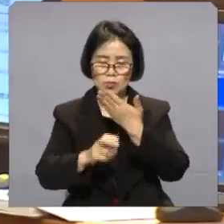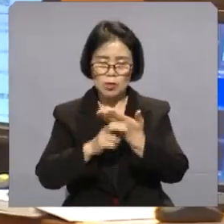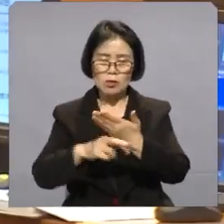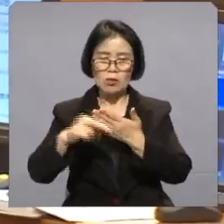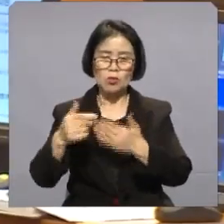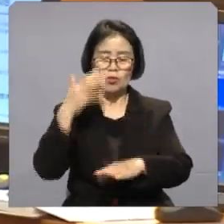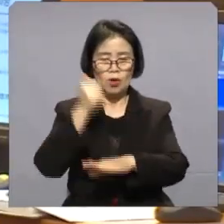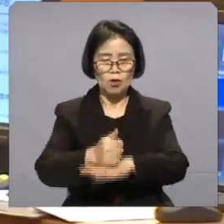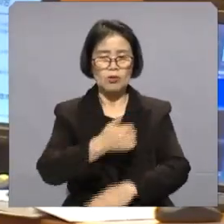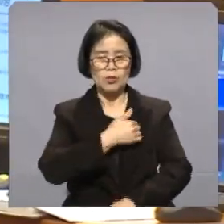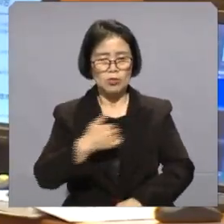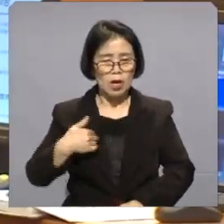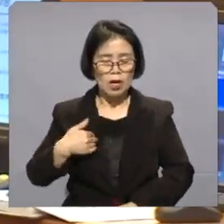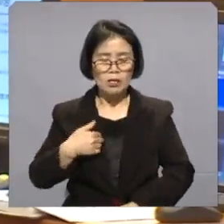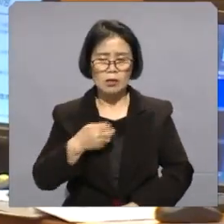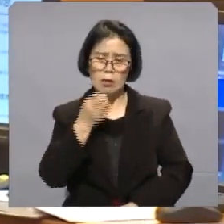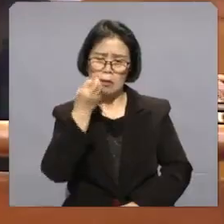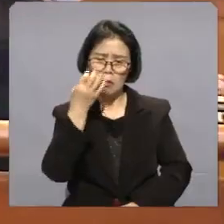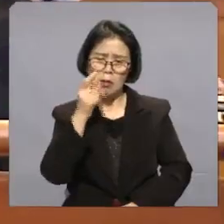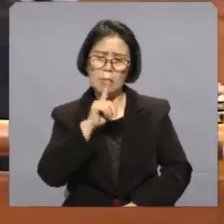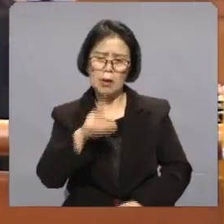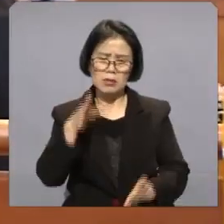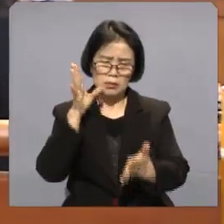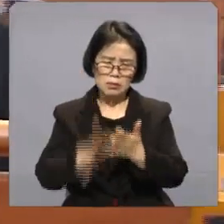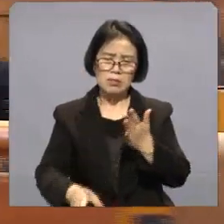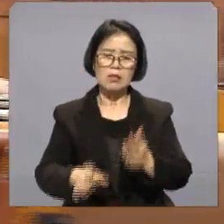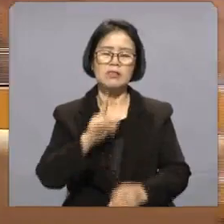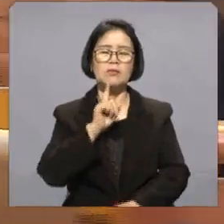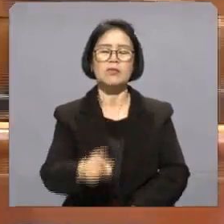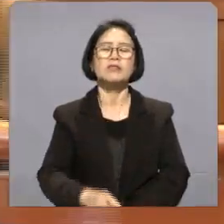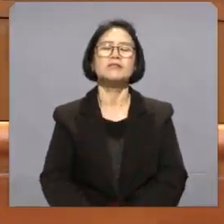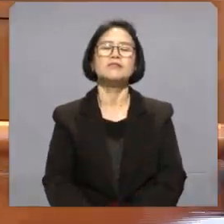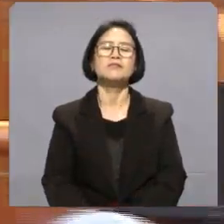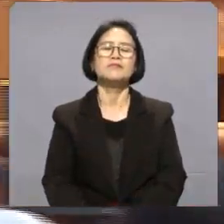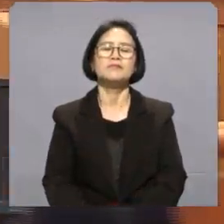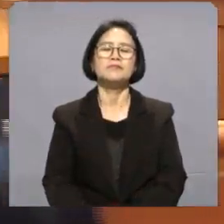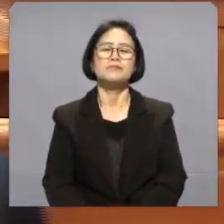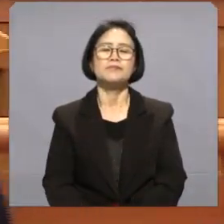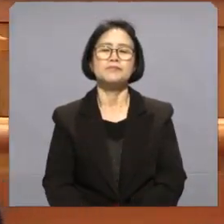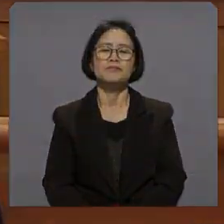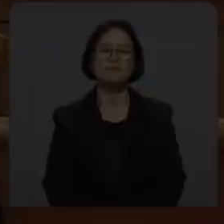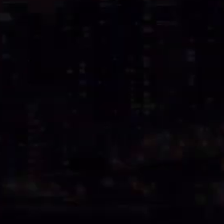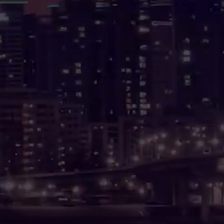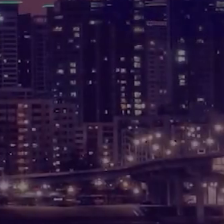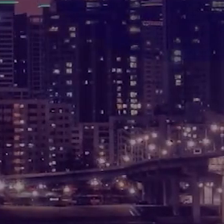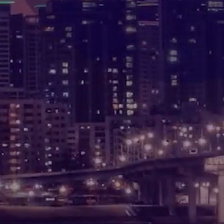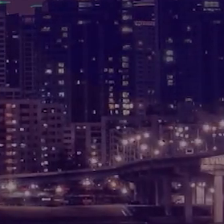결과는 정당하다는 궤변이라고 비판했습니다. OBS 뉴스 이상호입니다.